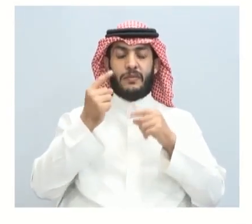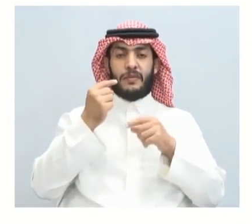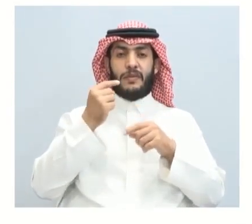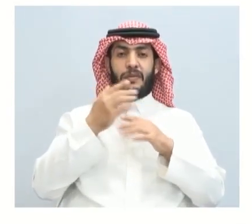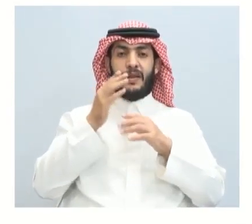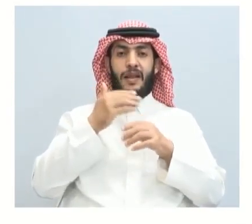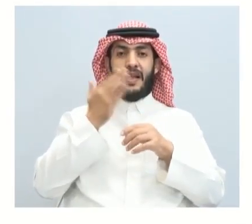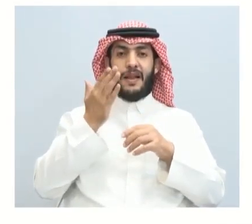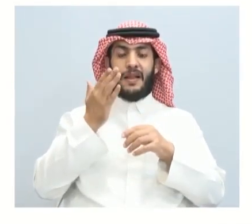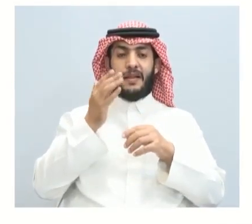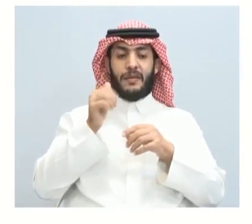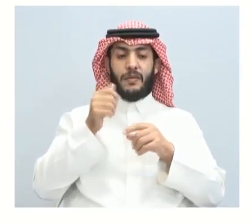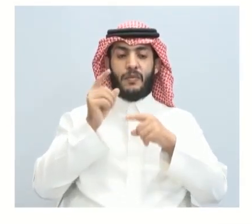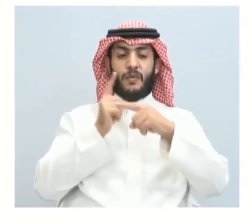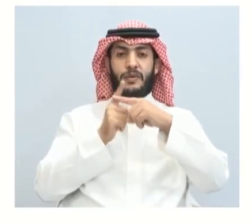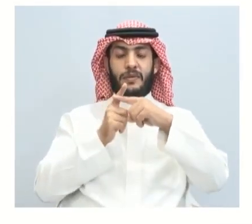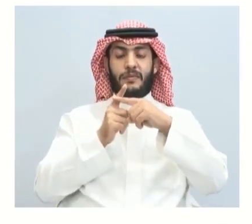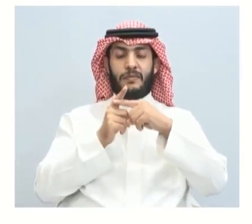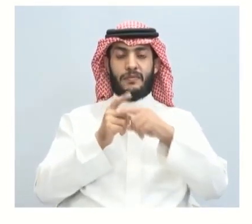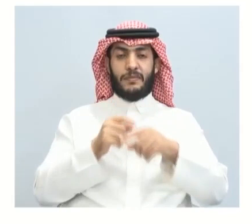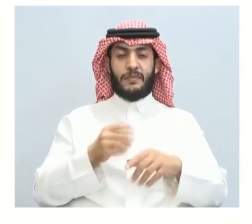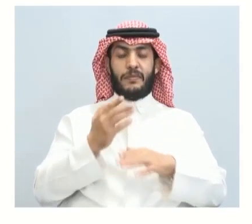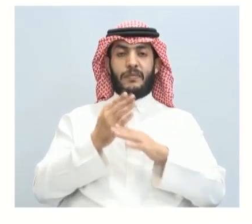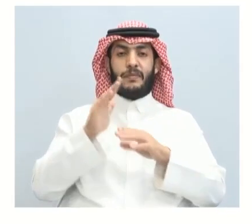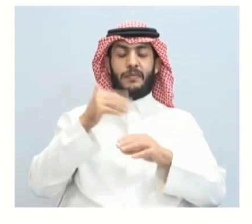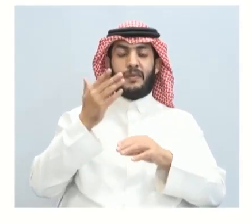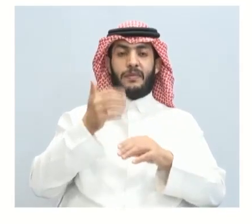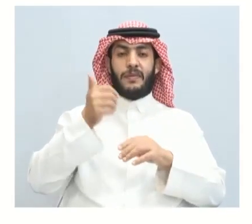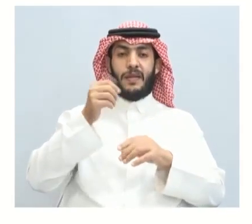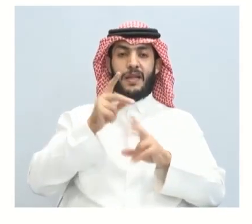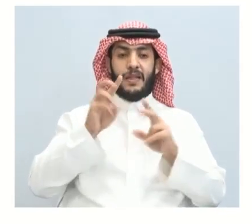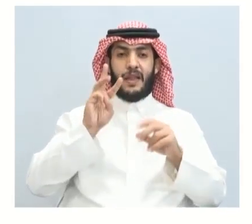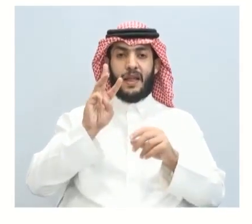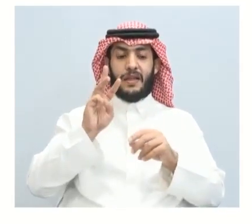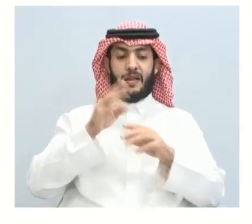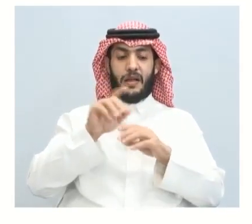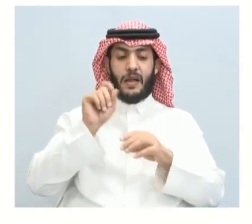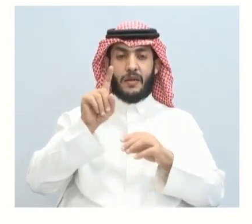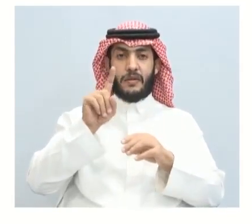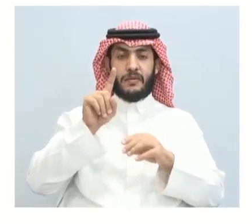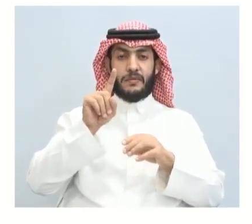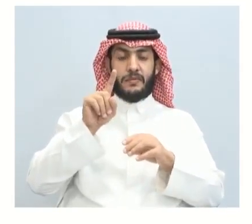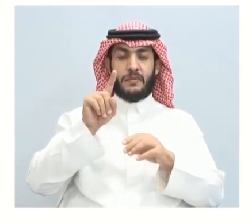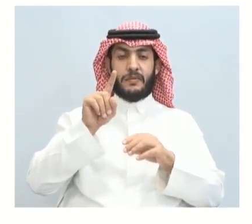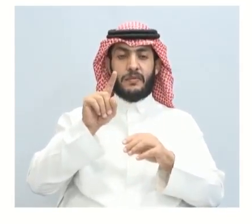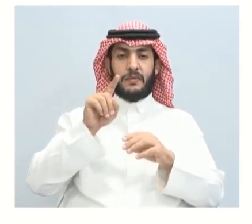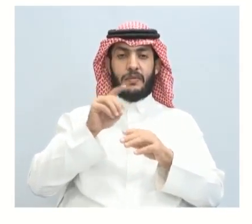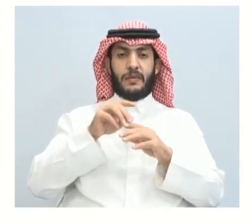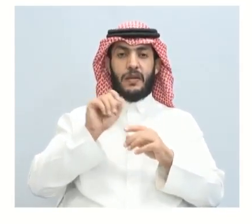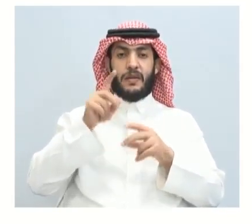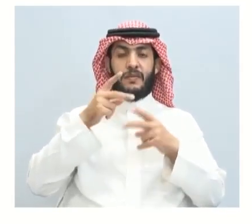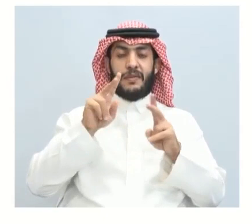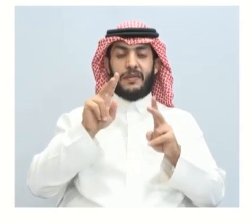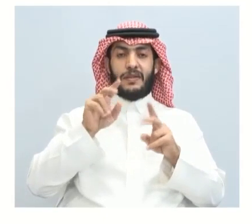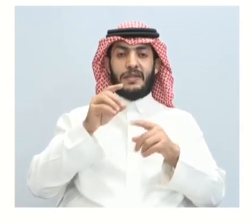وعندي خارج الداله الام الموجب اين فبالتالي عندي ثلاث تحويلات اول واحد ابدا فيه اللي هو ايش اول واحد